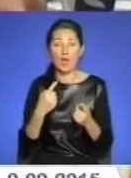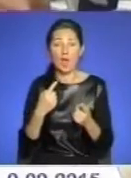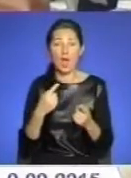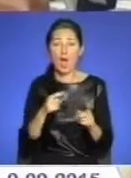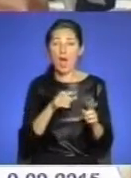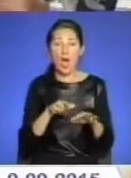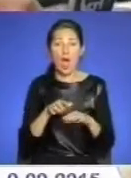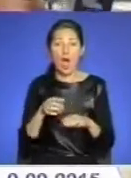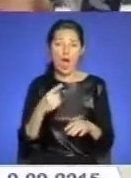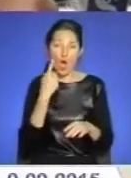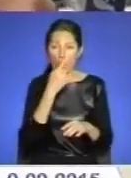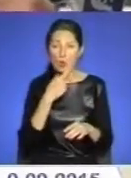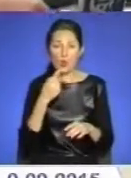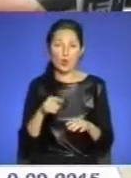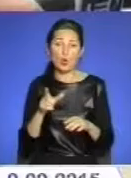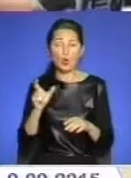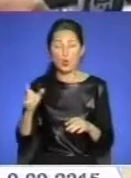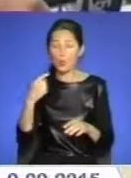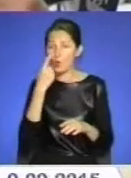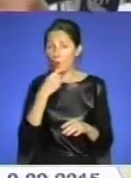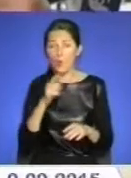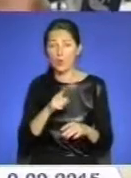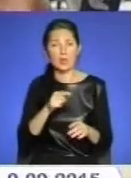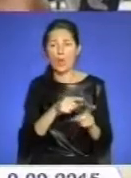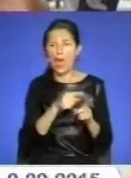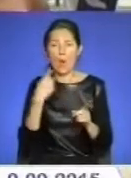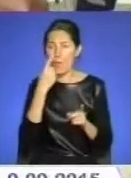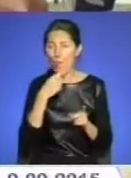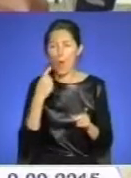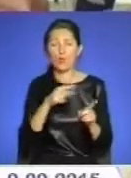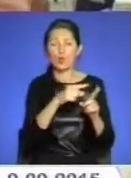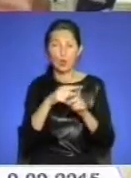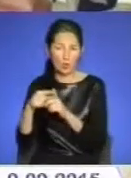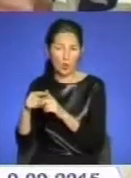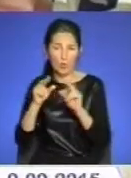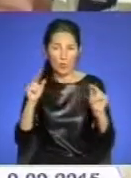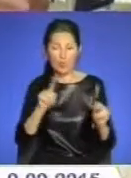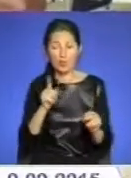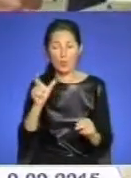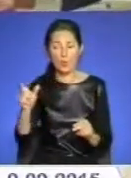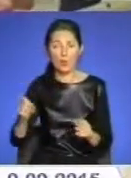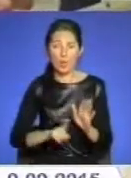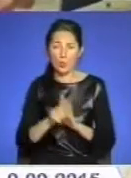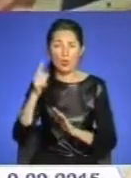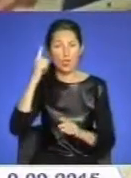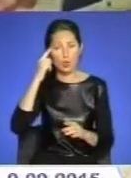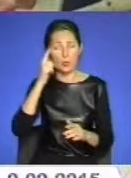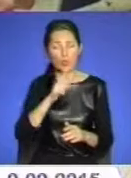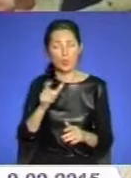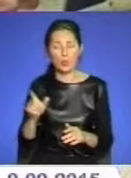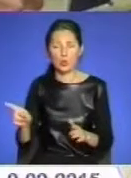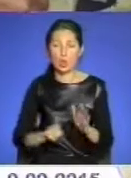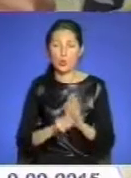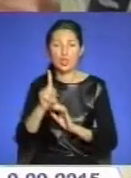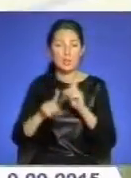слоганів, не мовою там обіцянок, а от так, щоб люди почали думати, от щоб вони почали